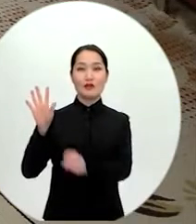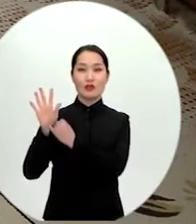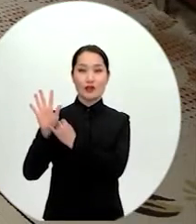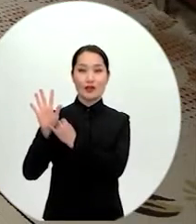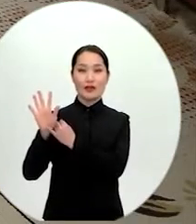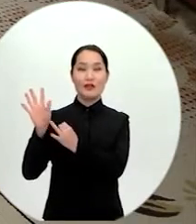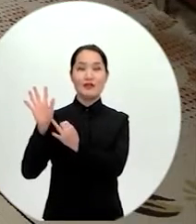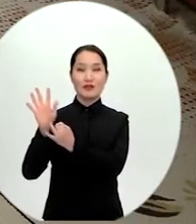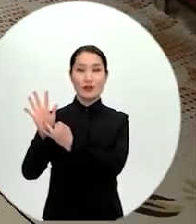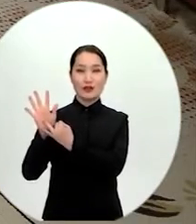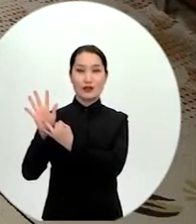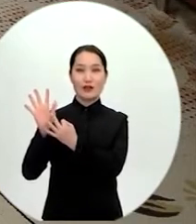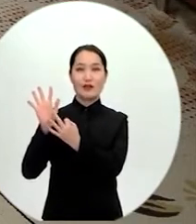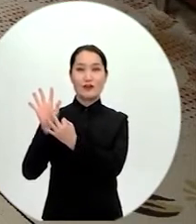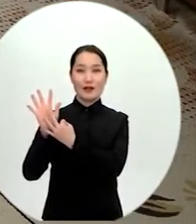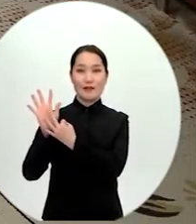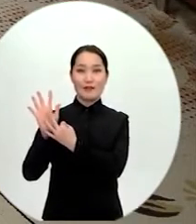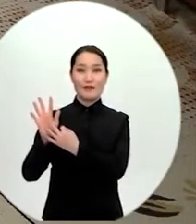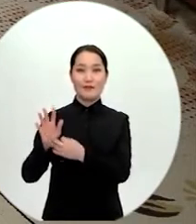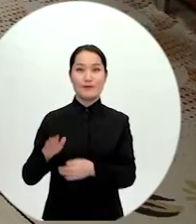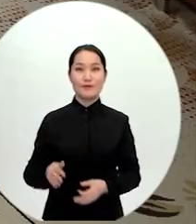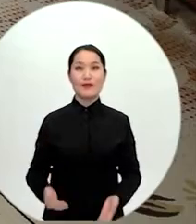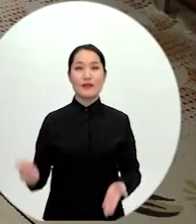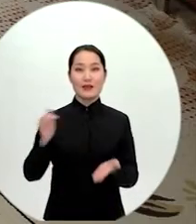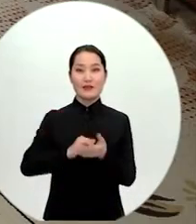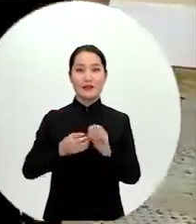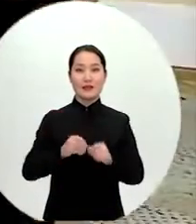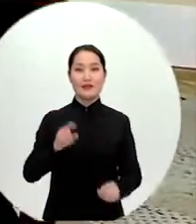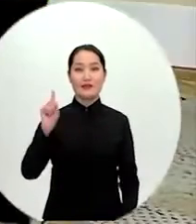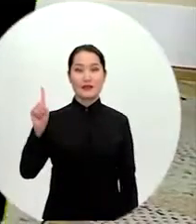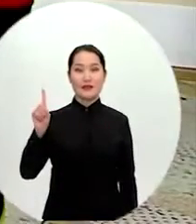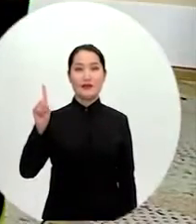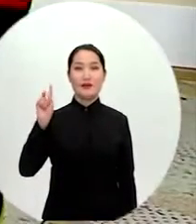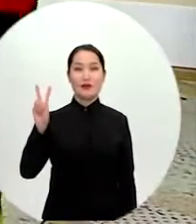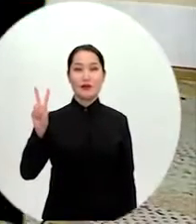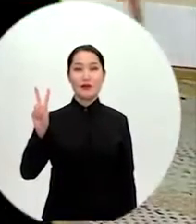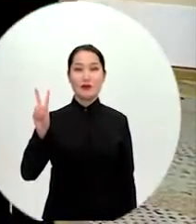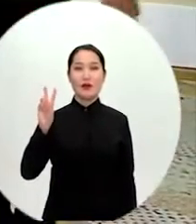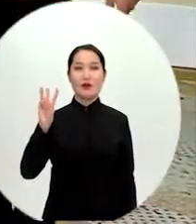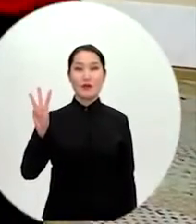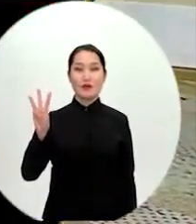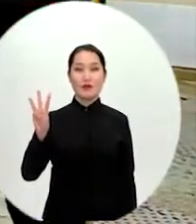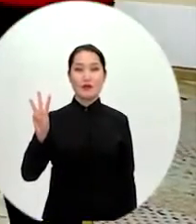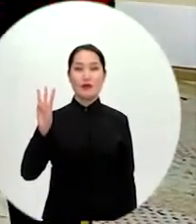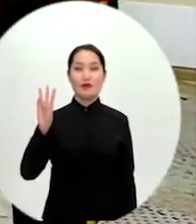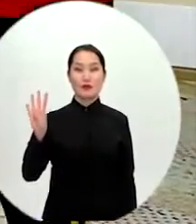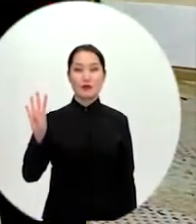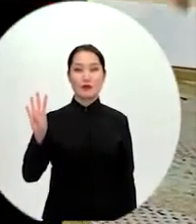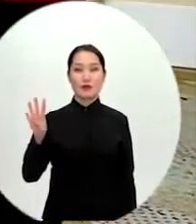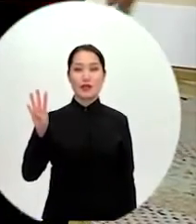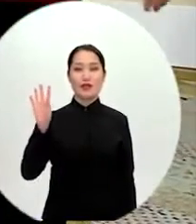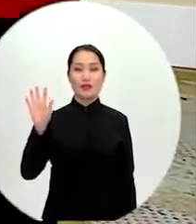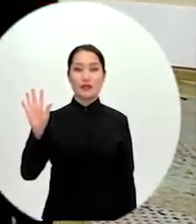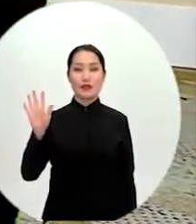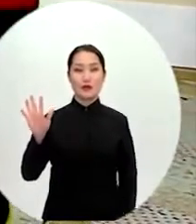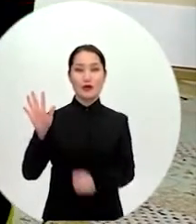5 6 7 8 дасгалыг давтъя. 1 2 3